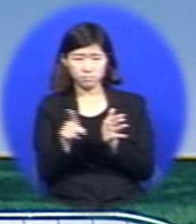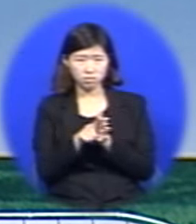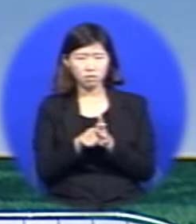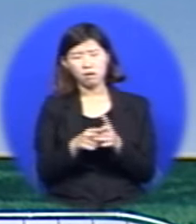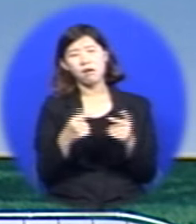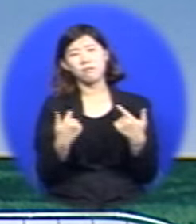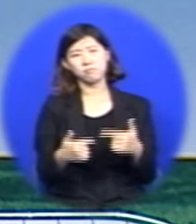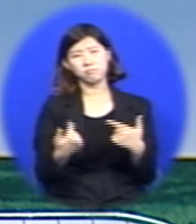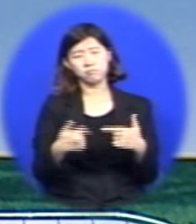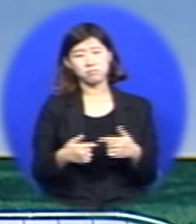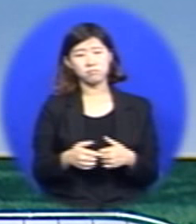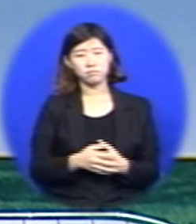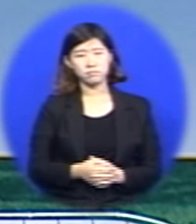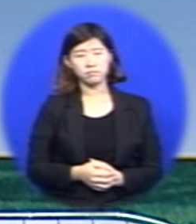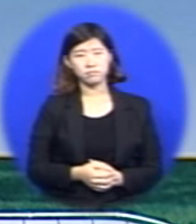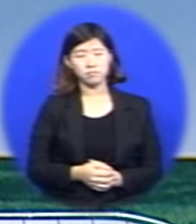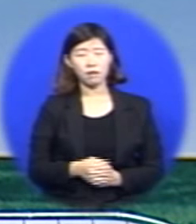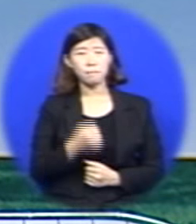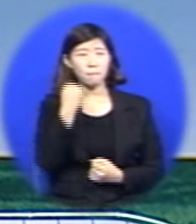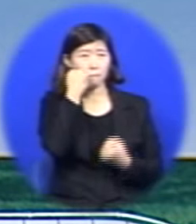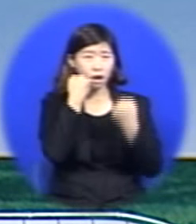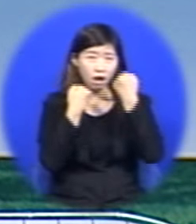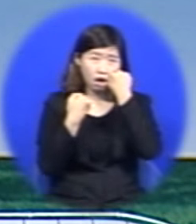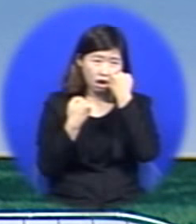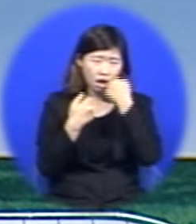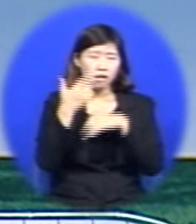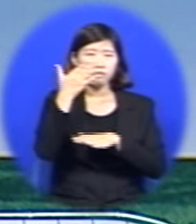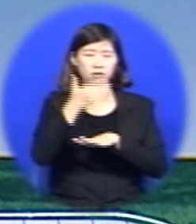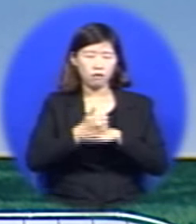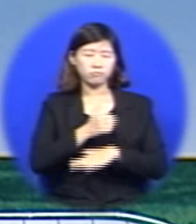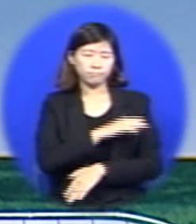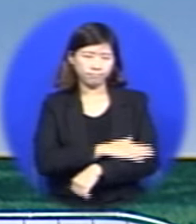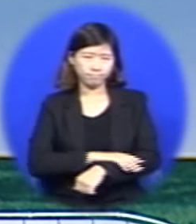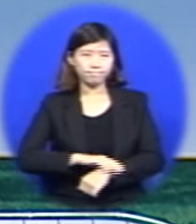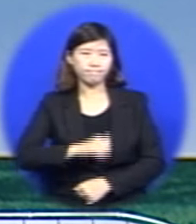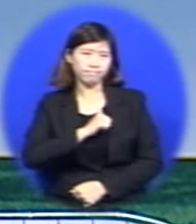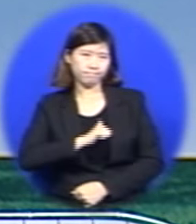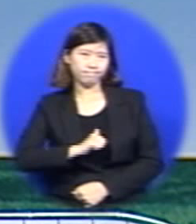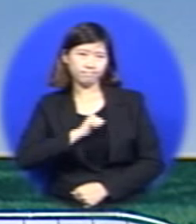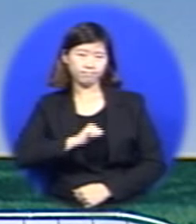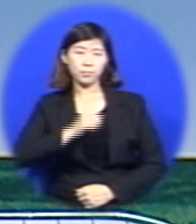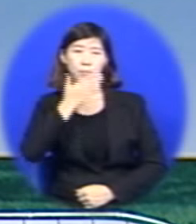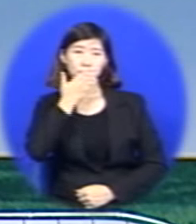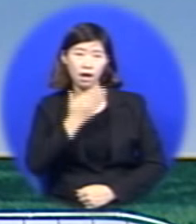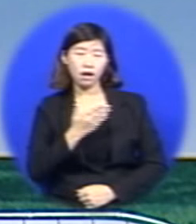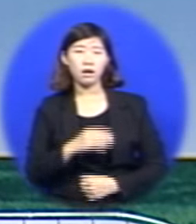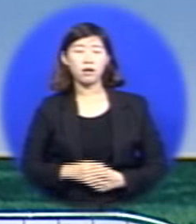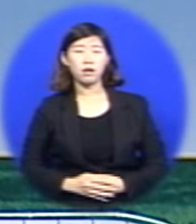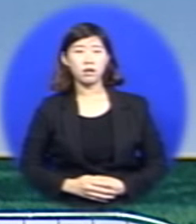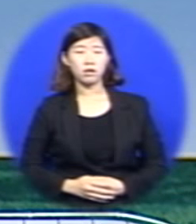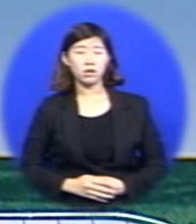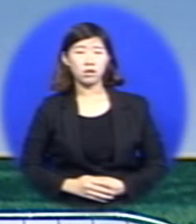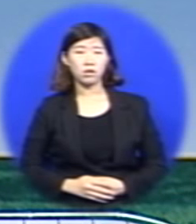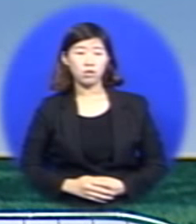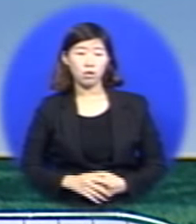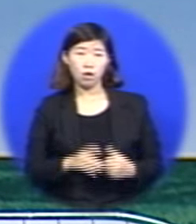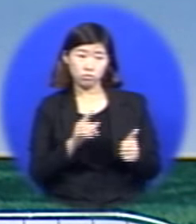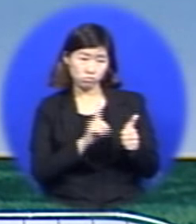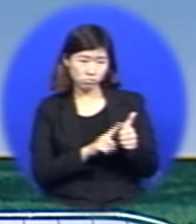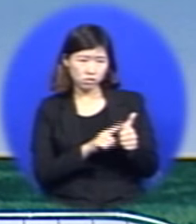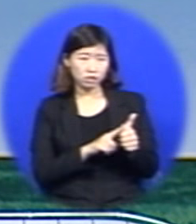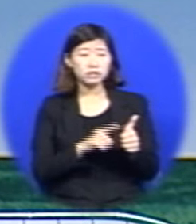일을 당하다 보면 나중에는 잘 견딜 수도 있게 돼. 너는 그 아이를 위해서 기도해야